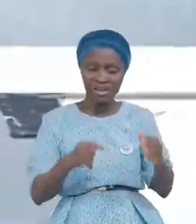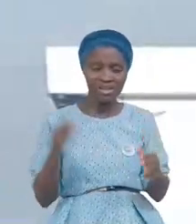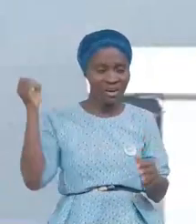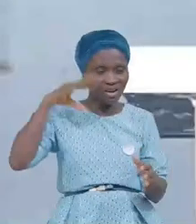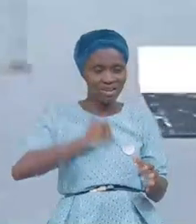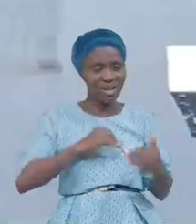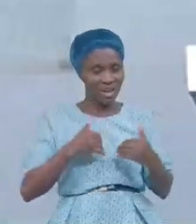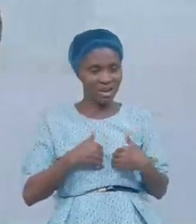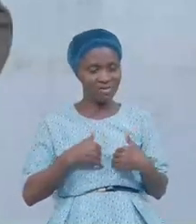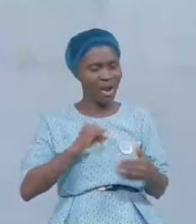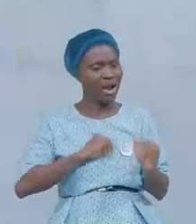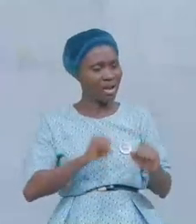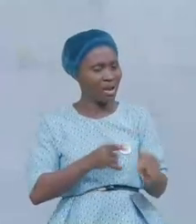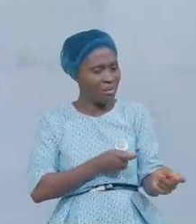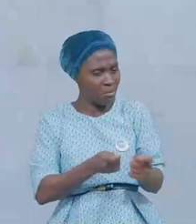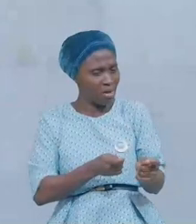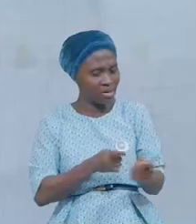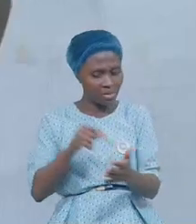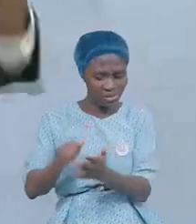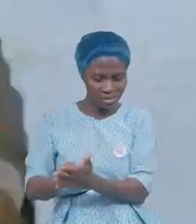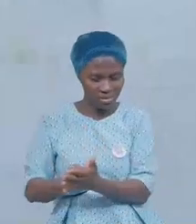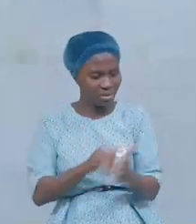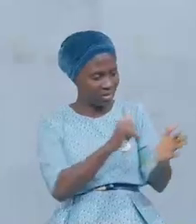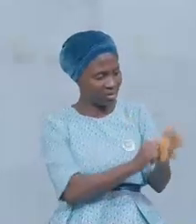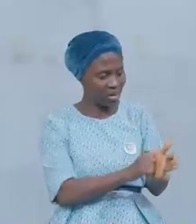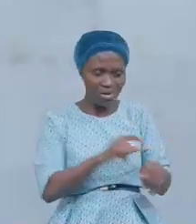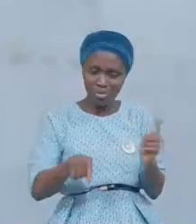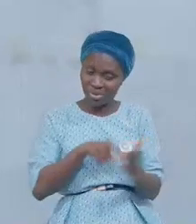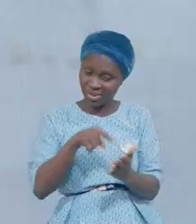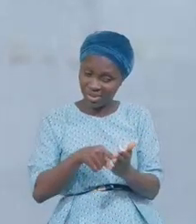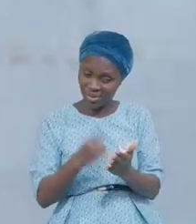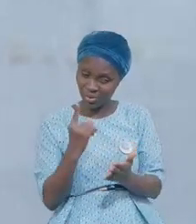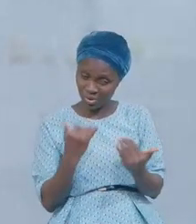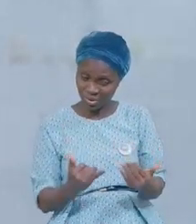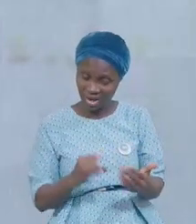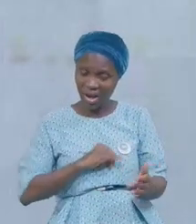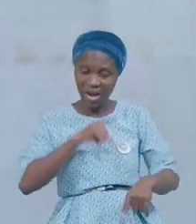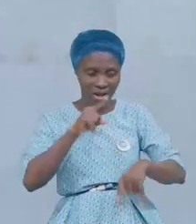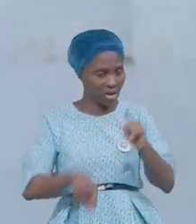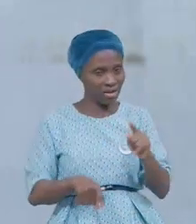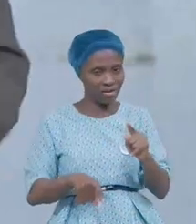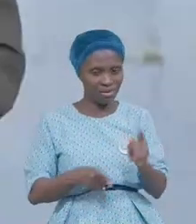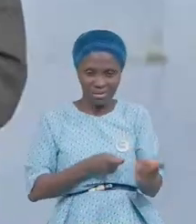peux gérer ceci ou cela. Mais ceci-là, maintenant, je ne peux pas gérer.